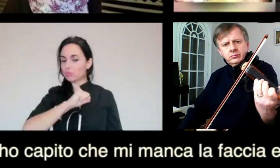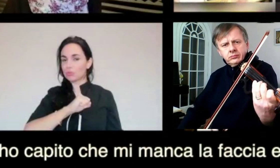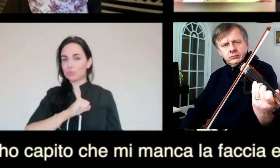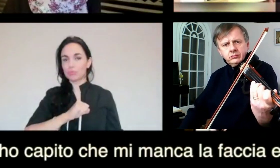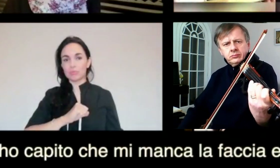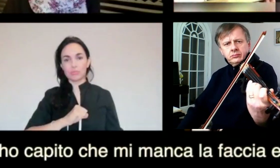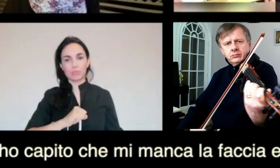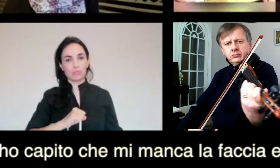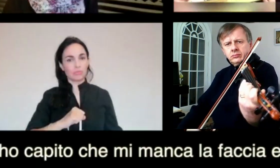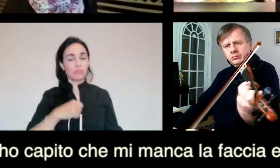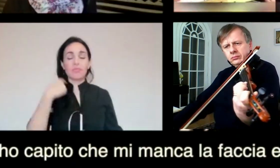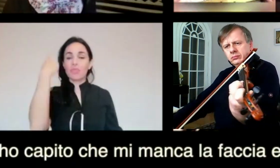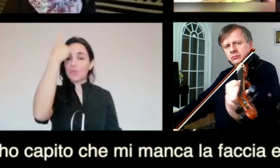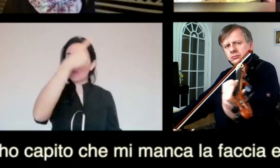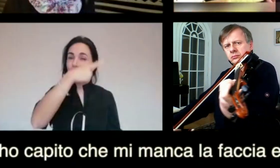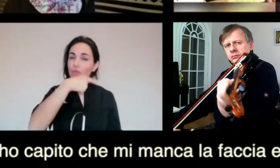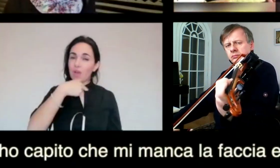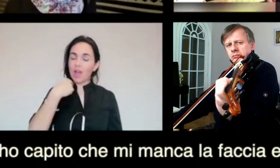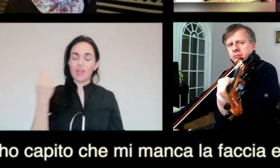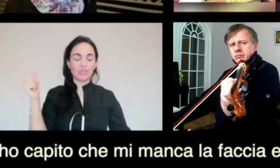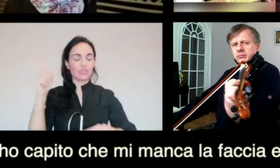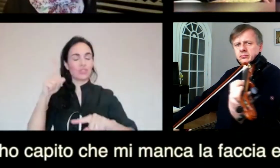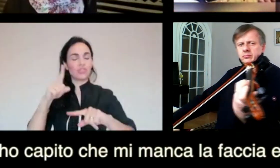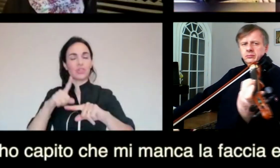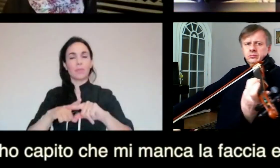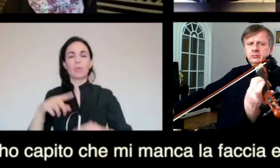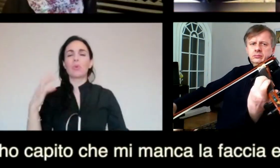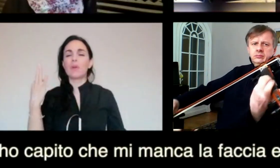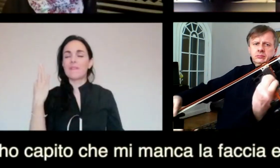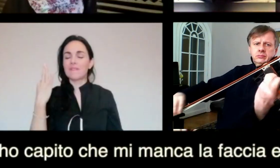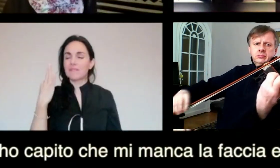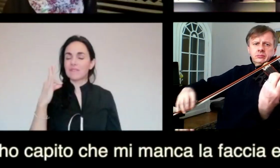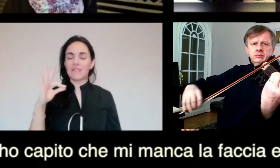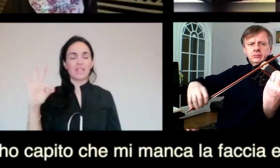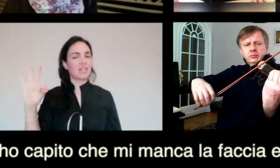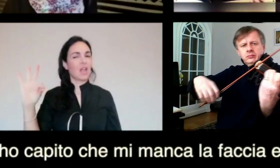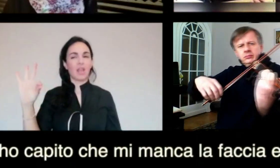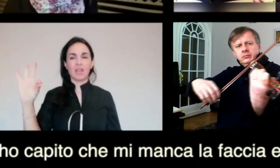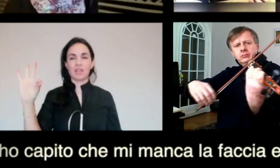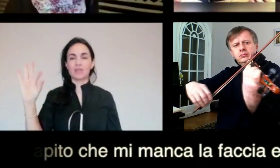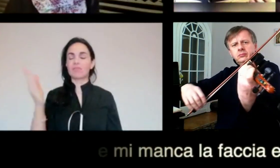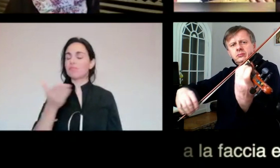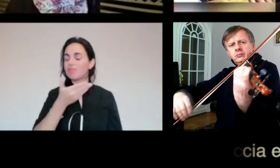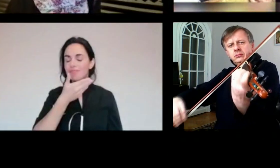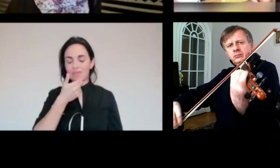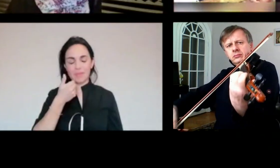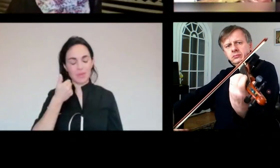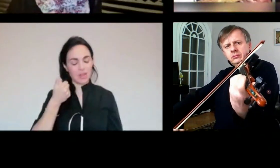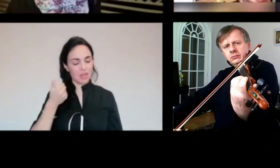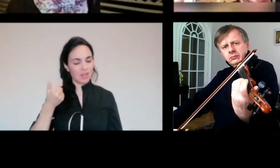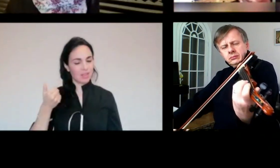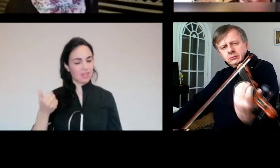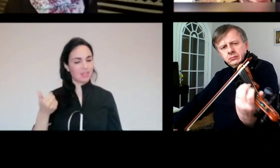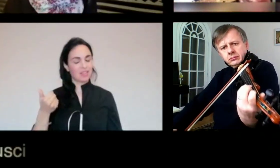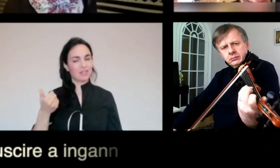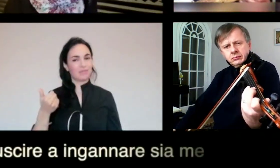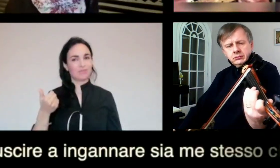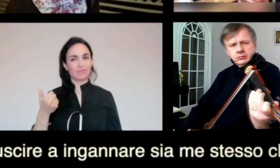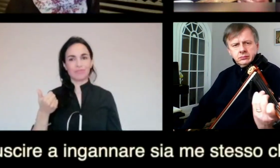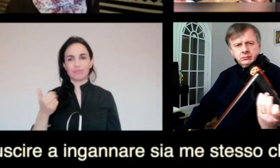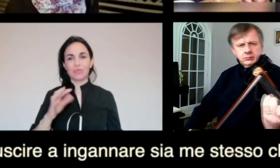ma ho capito che mi manca la faccia e il